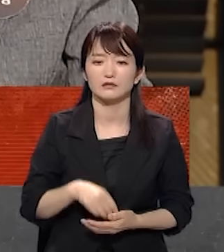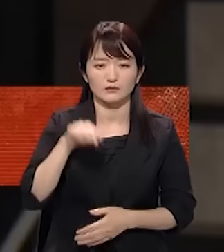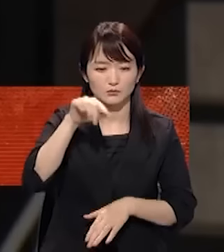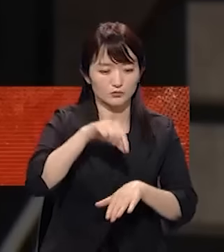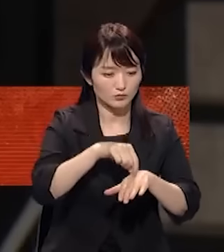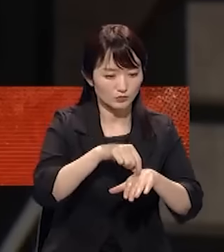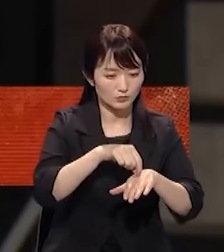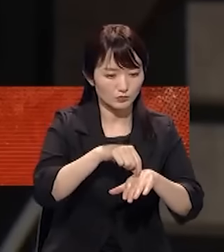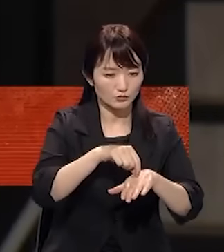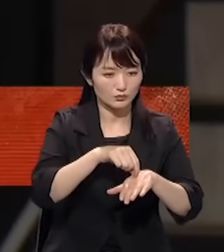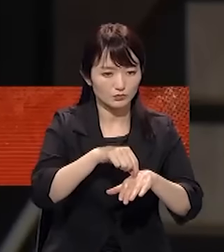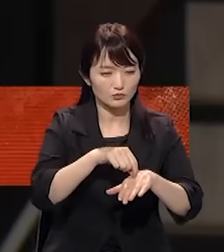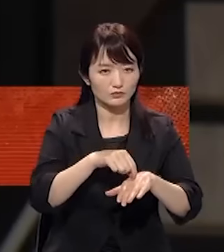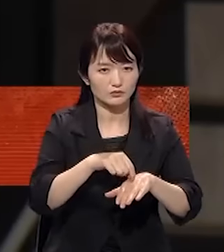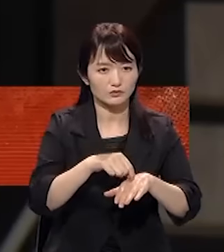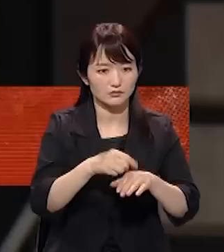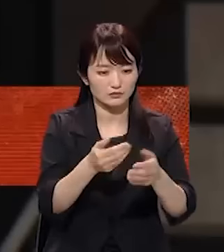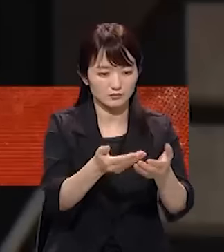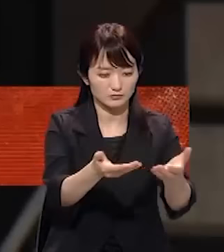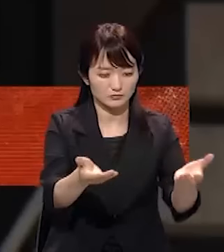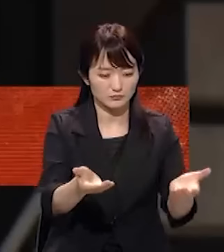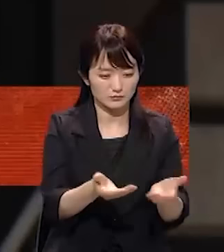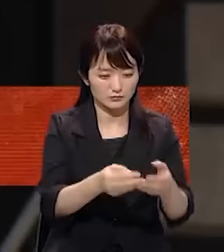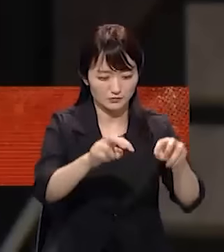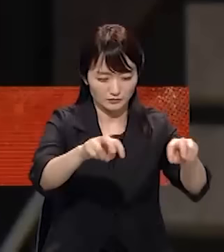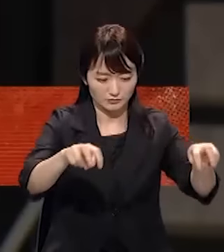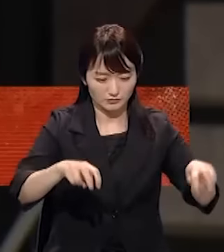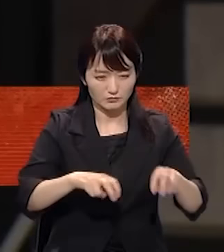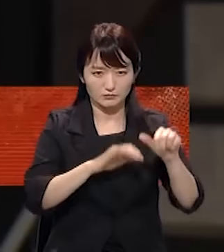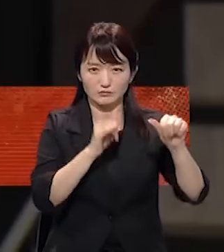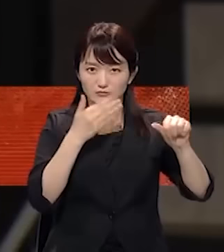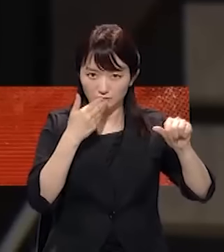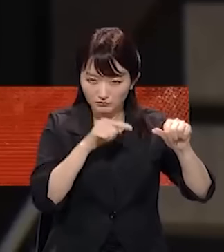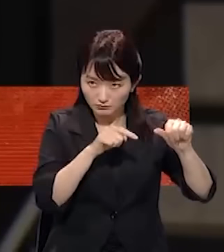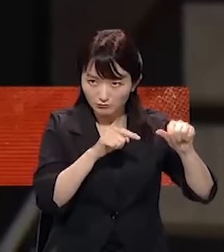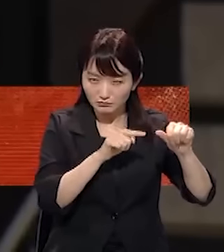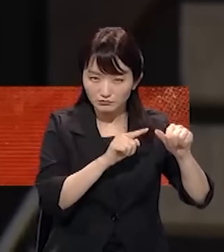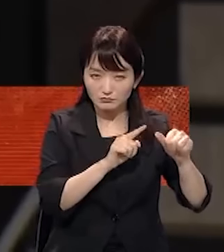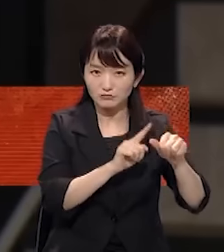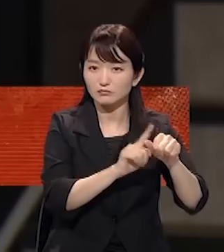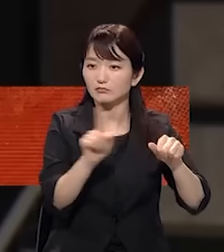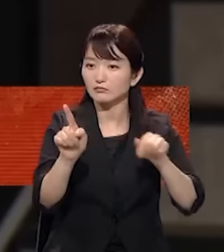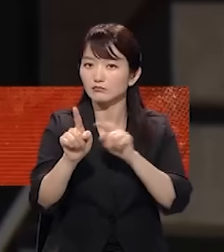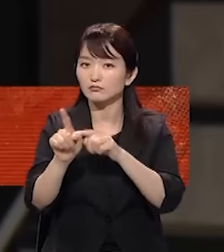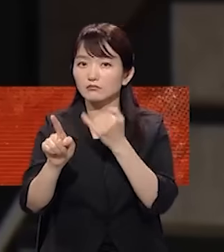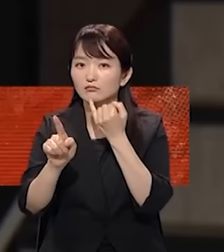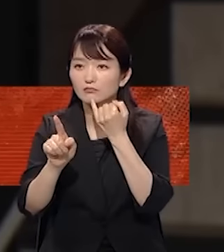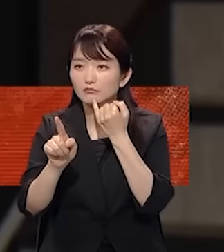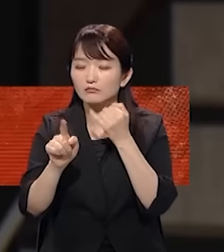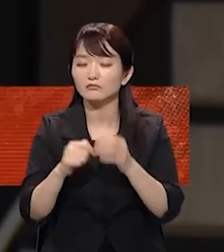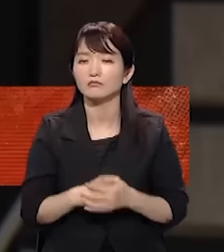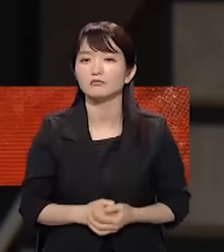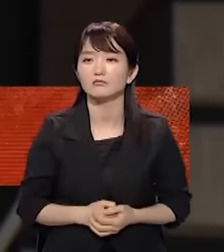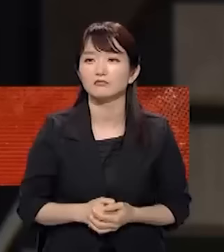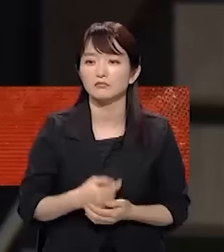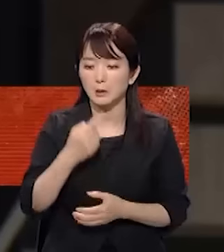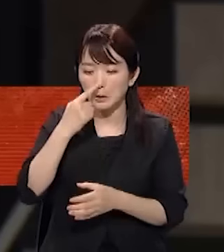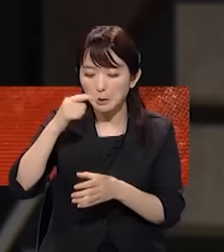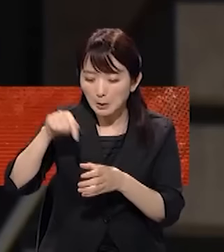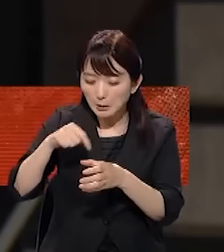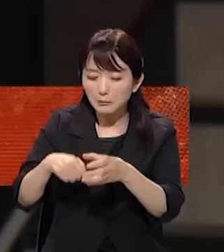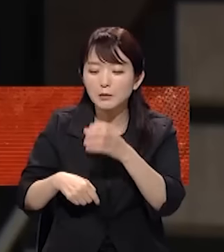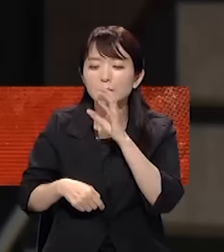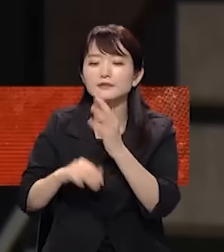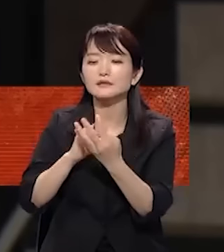한 테이블에 다섯 명을 이제 그 대상으로서 먹었는데 그중에서 한 명은 전혀 이상이 없고 나머지 그 커피를 마신